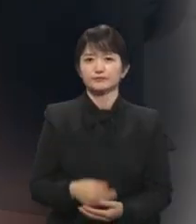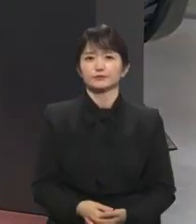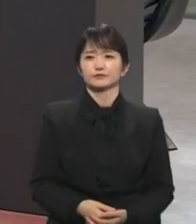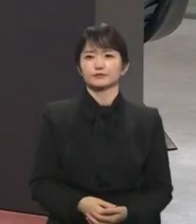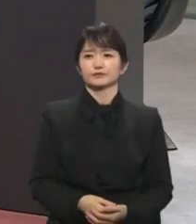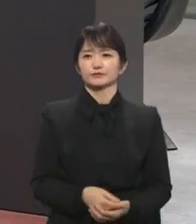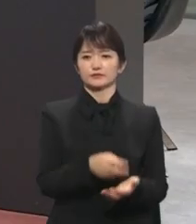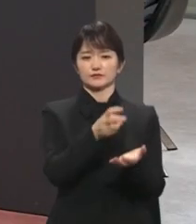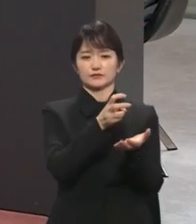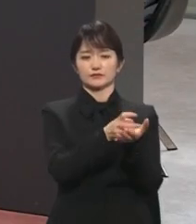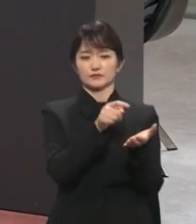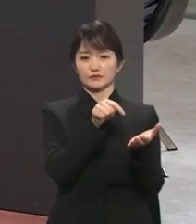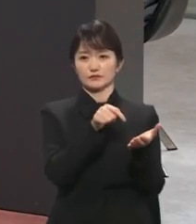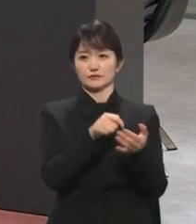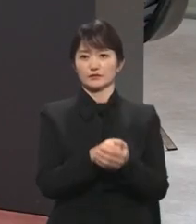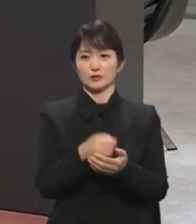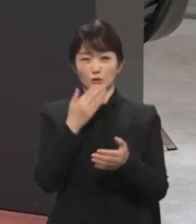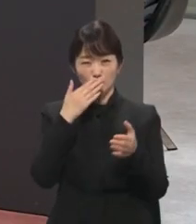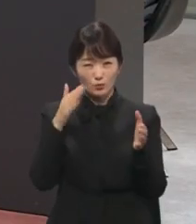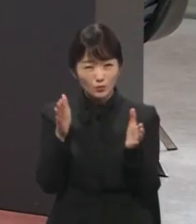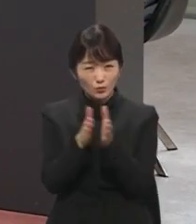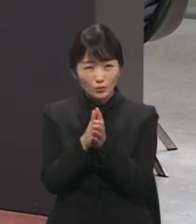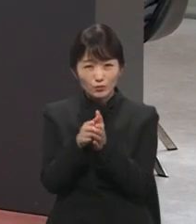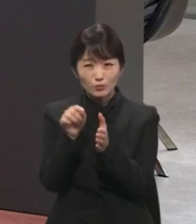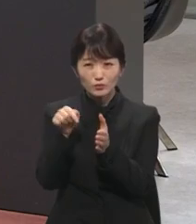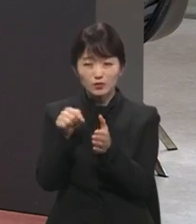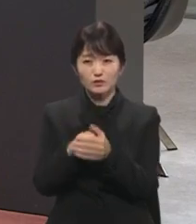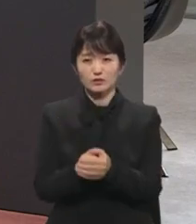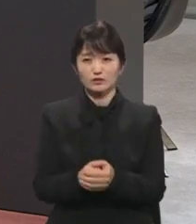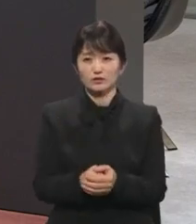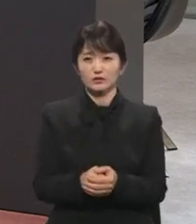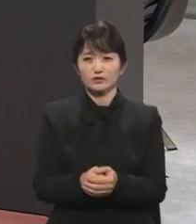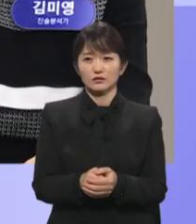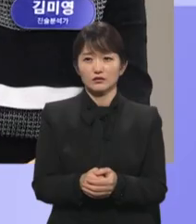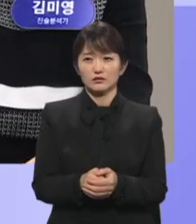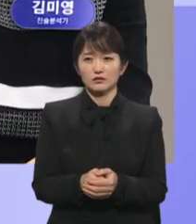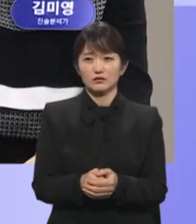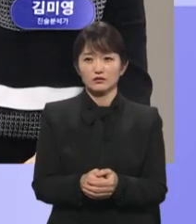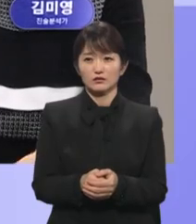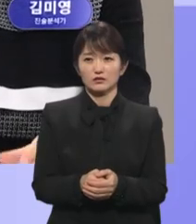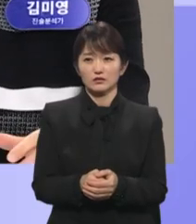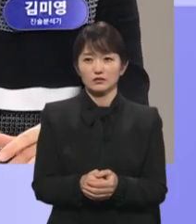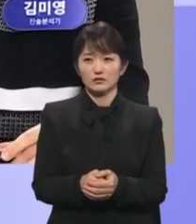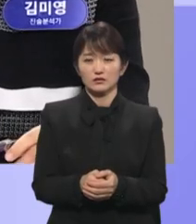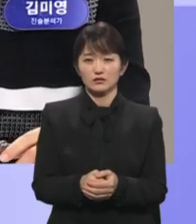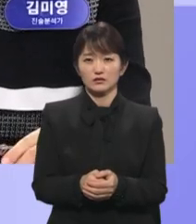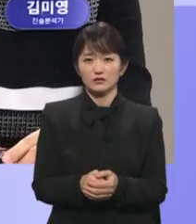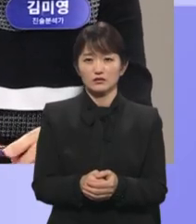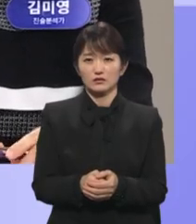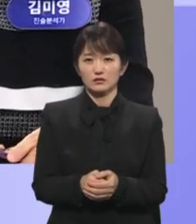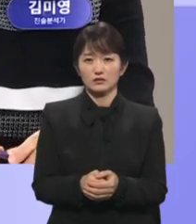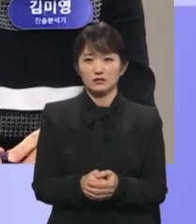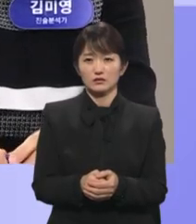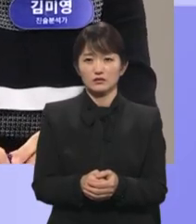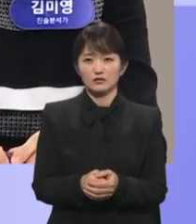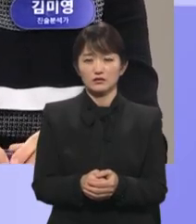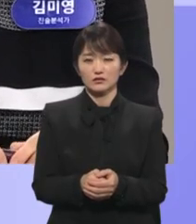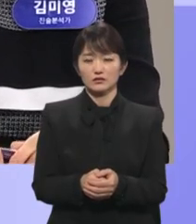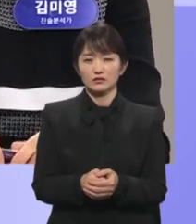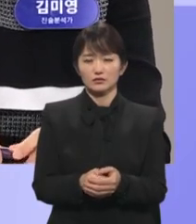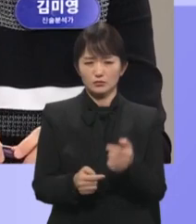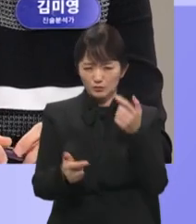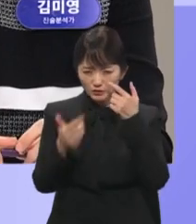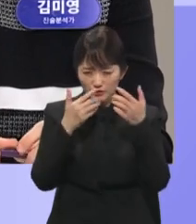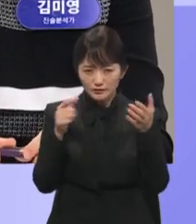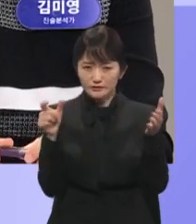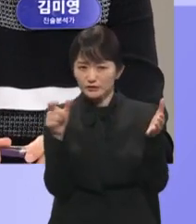법률적으로는 일단은 뭐 아주 명시적으로 공모 하지 않아도 된다라는게 대법원의 기본적인 태도입니다 암묵적으로 범죄